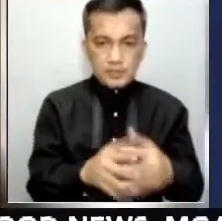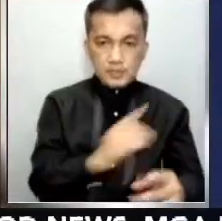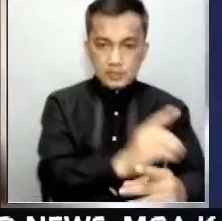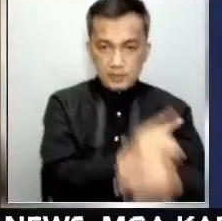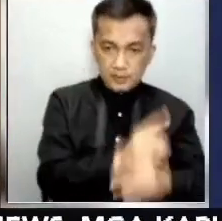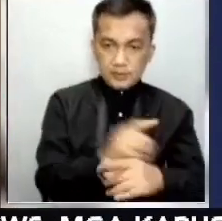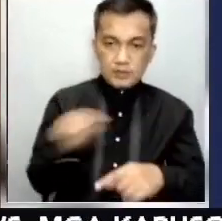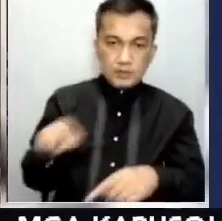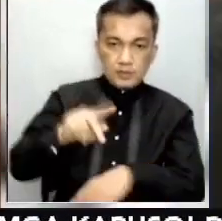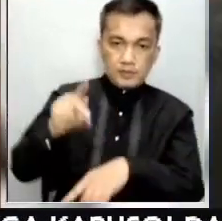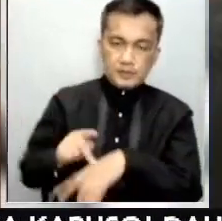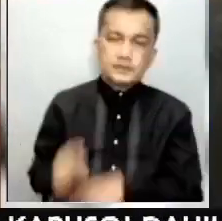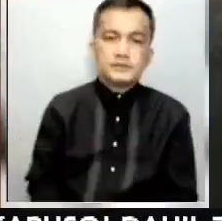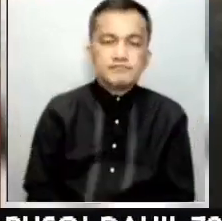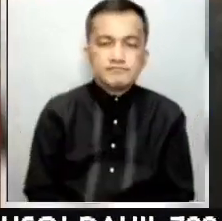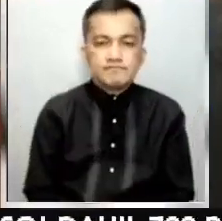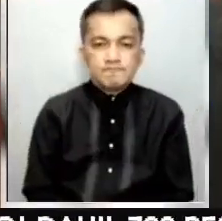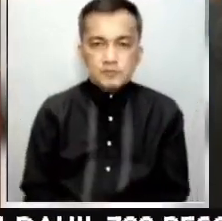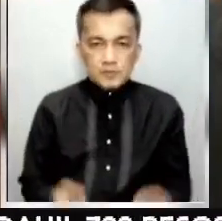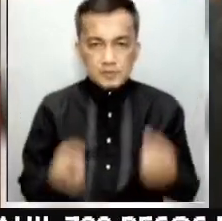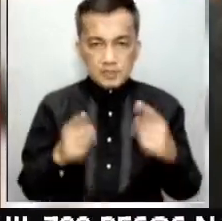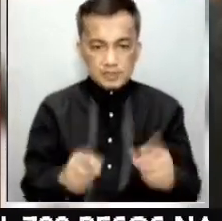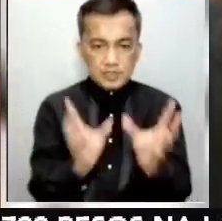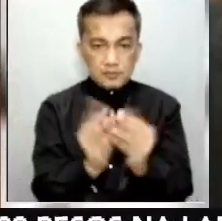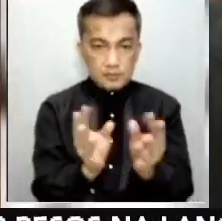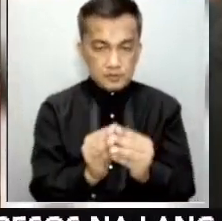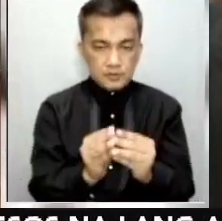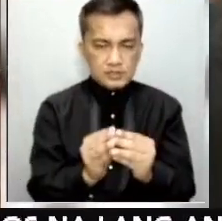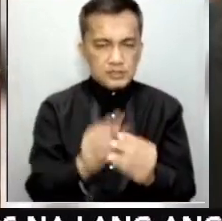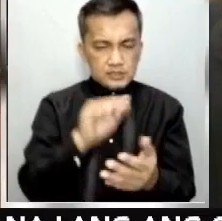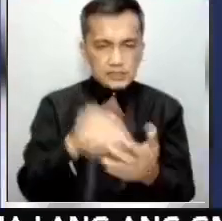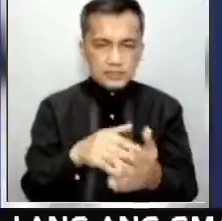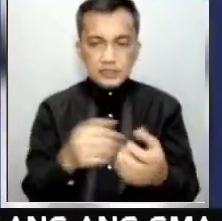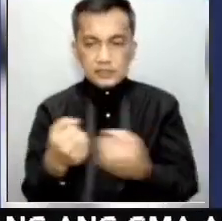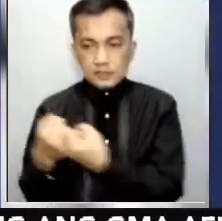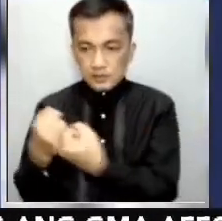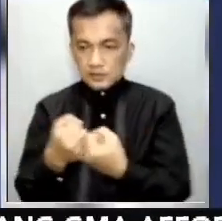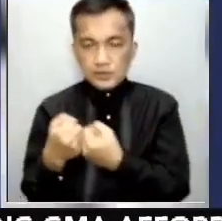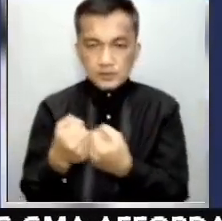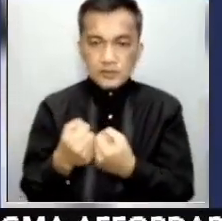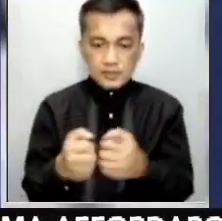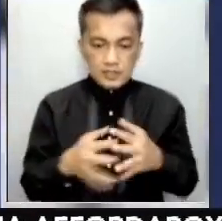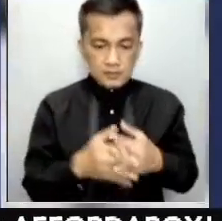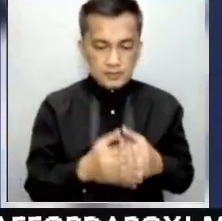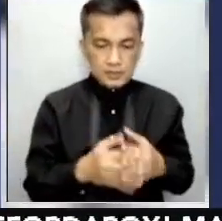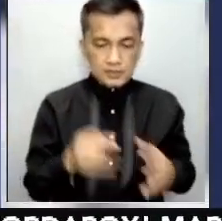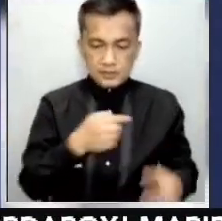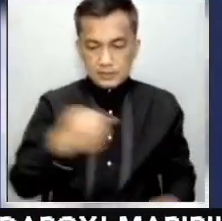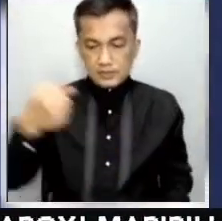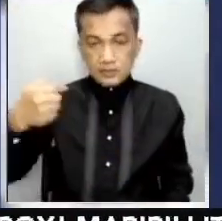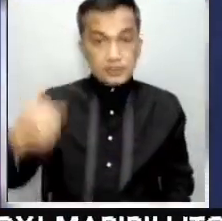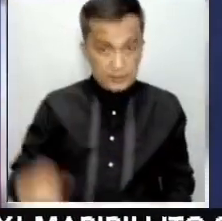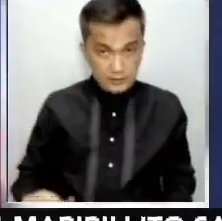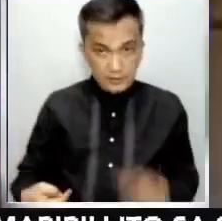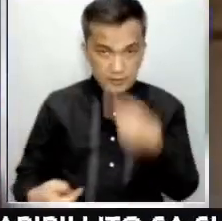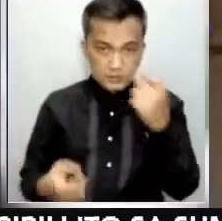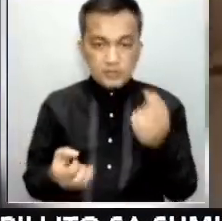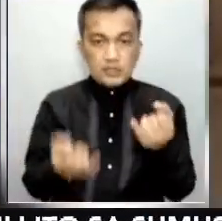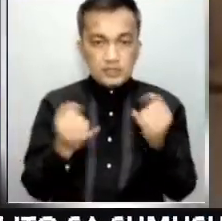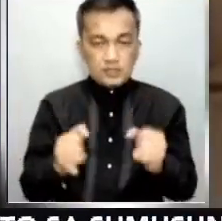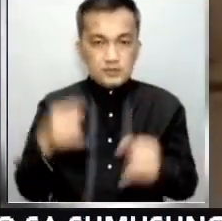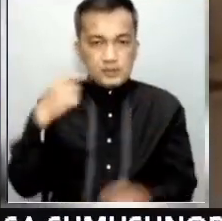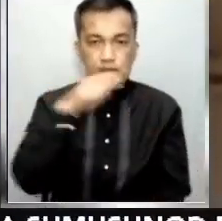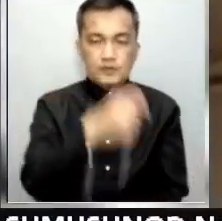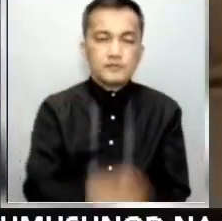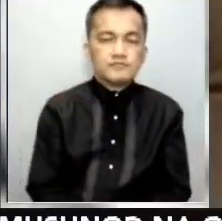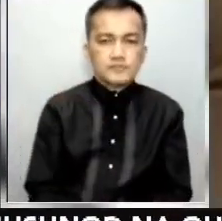Pilipinas. Mangyayari ang pulong sa gitna ng namumuong tensyon sa pagitan ng Amerika at China dahil sa issue sa Taiwan. Magugunit